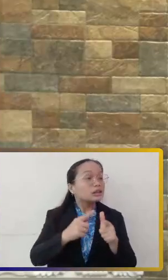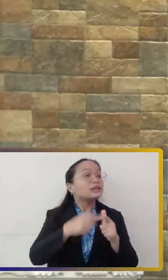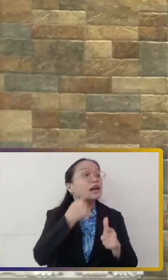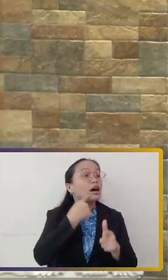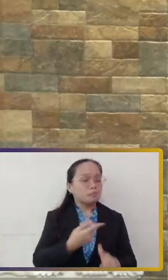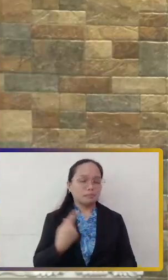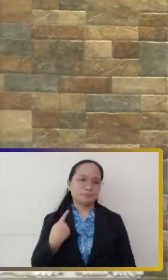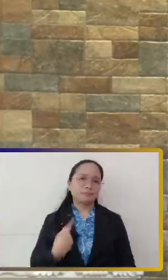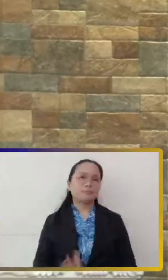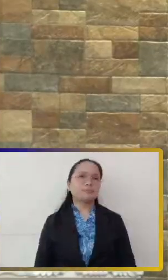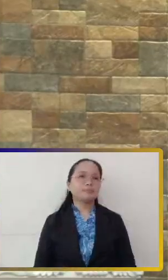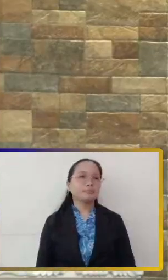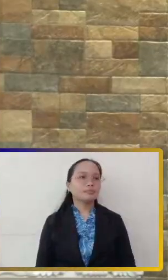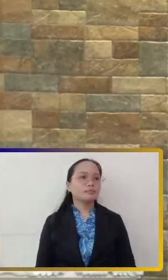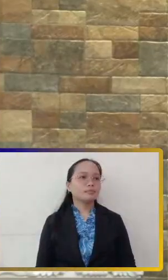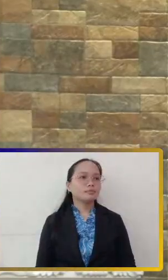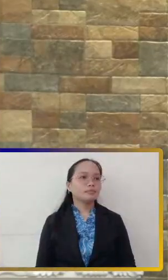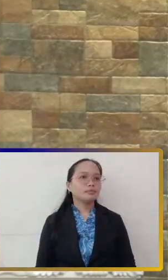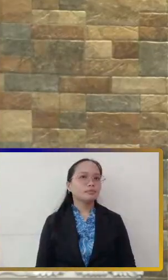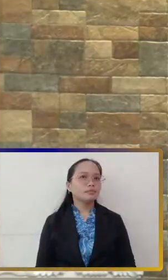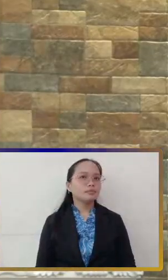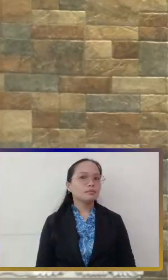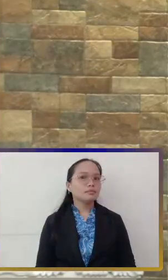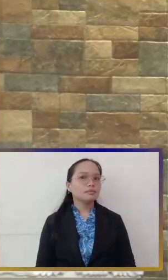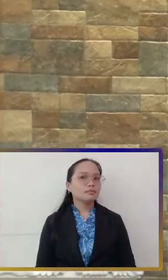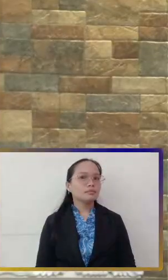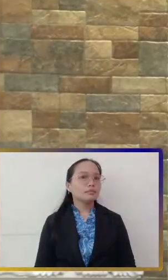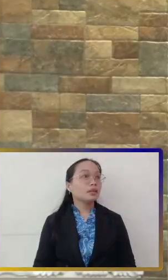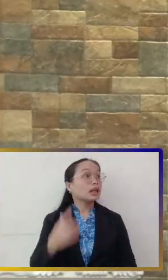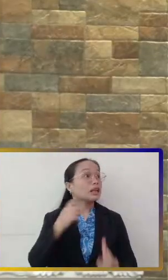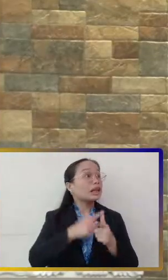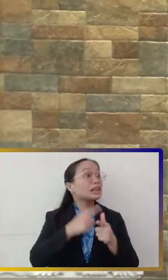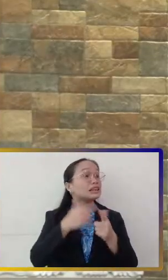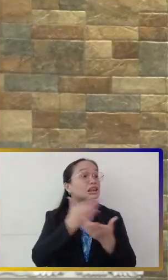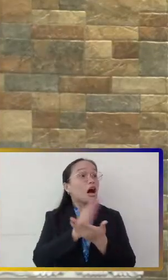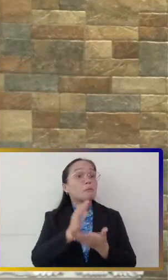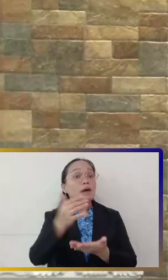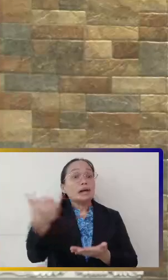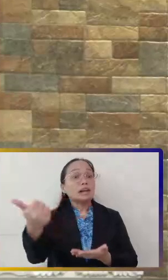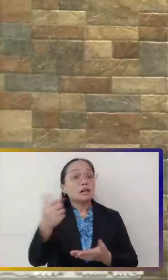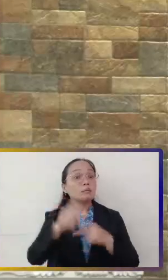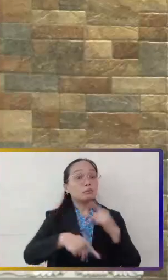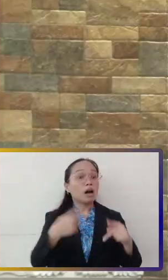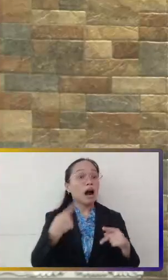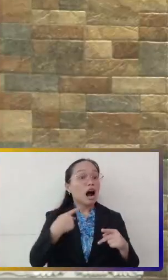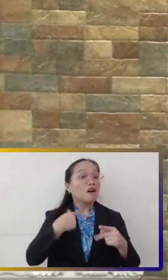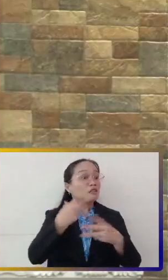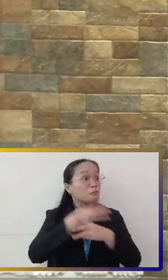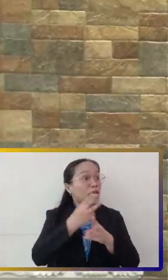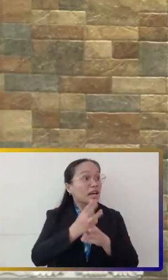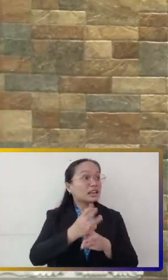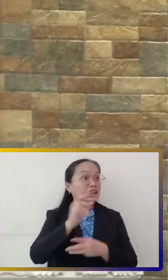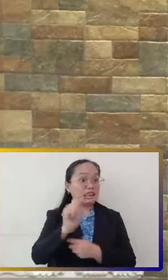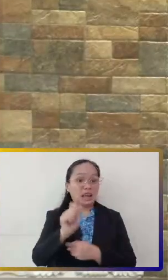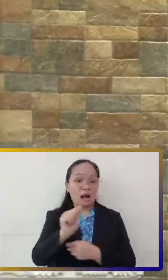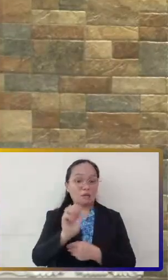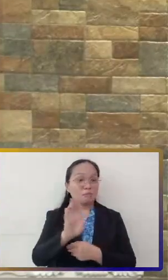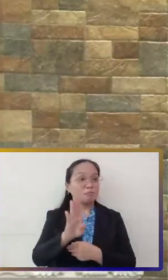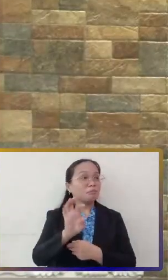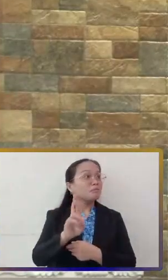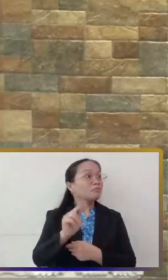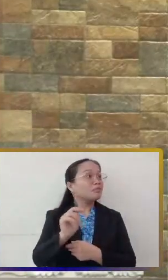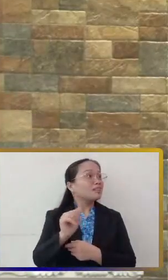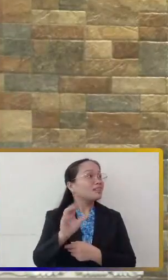brothers there, forgot their names, mga kapatid, but pinagawa rin po sila ng tabernacle, which is also the tabernacle of God, which